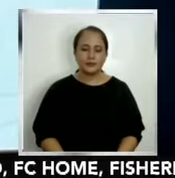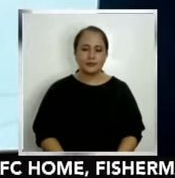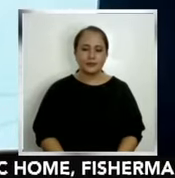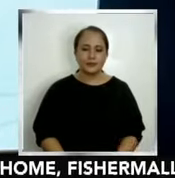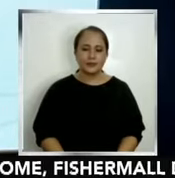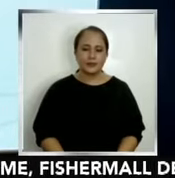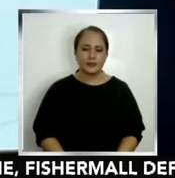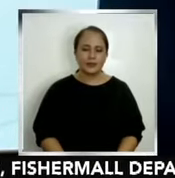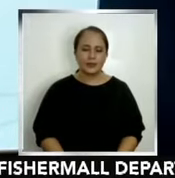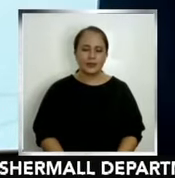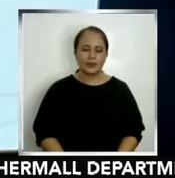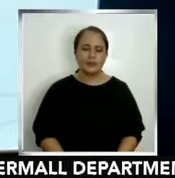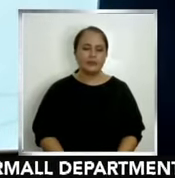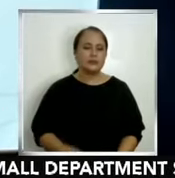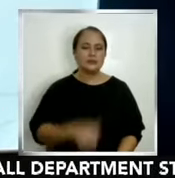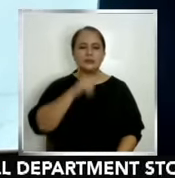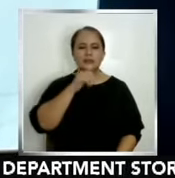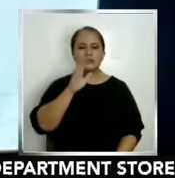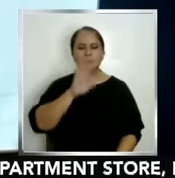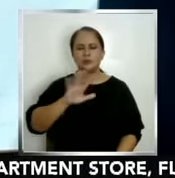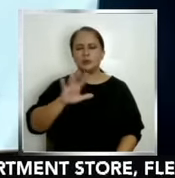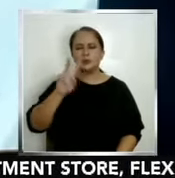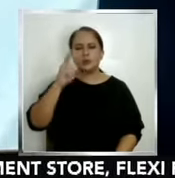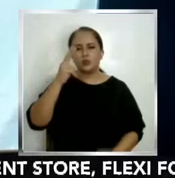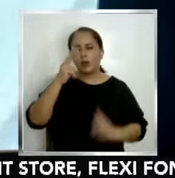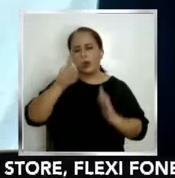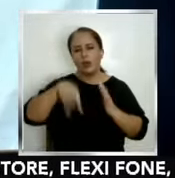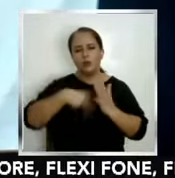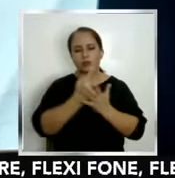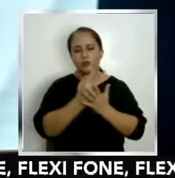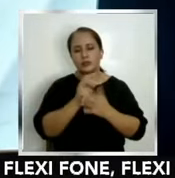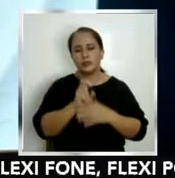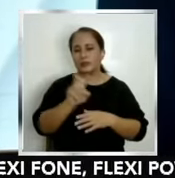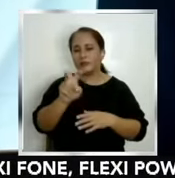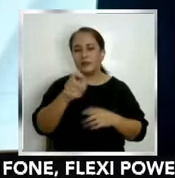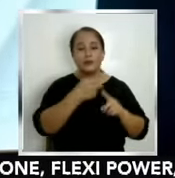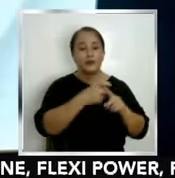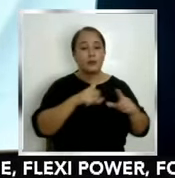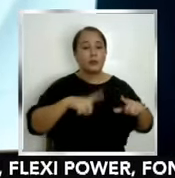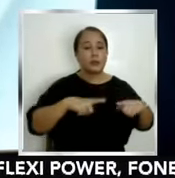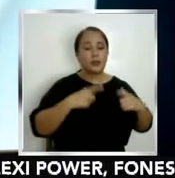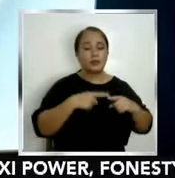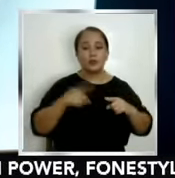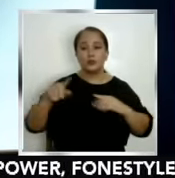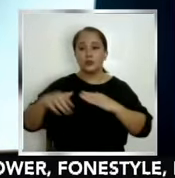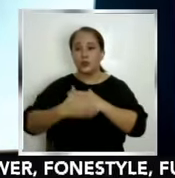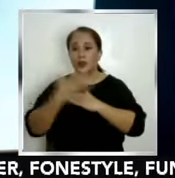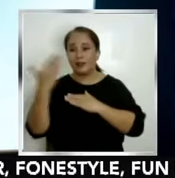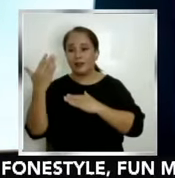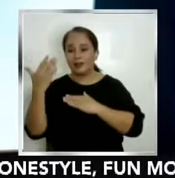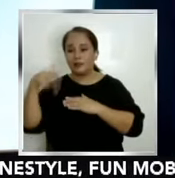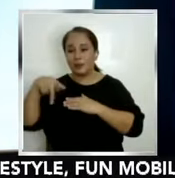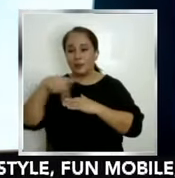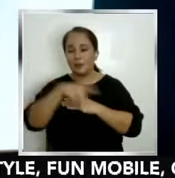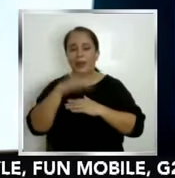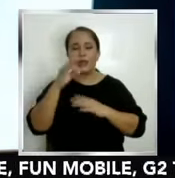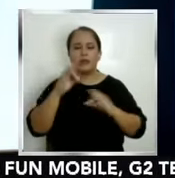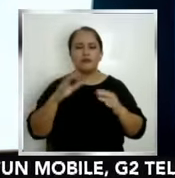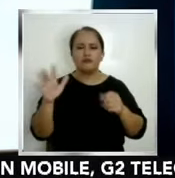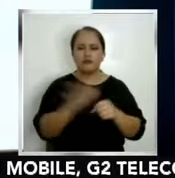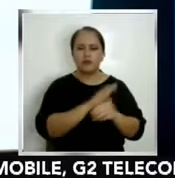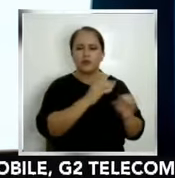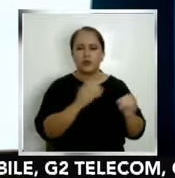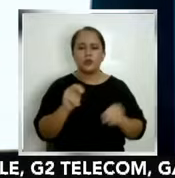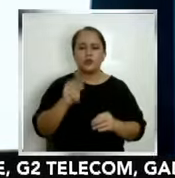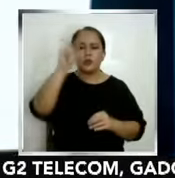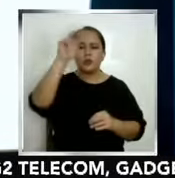Hindi na aabot sa 2 oras ang biyahe mula Laguna papuntang Clark International Airport sa Pampanga kapag fully operational na ang North-South